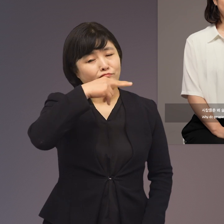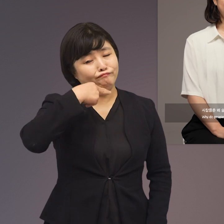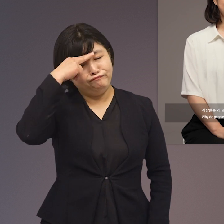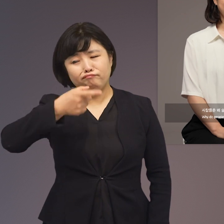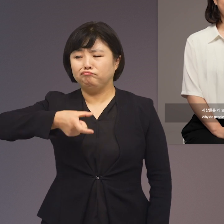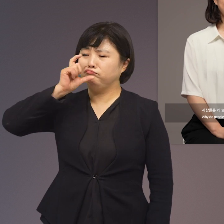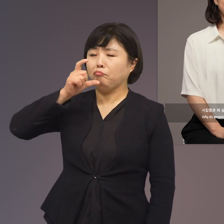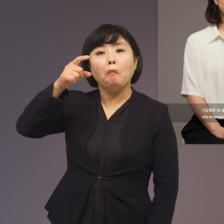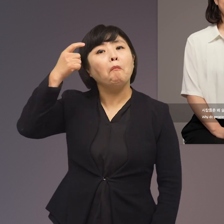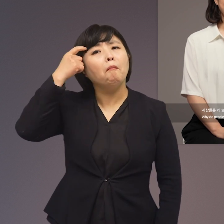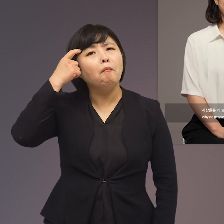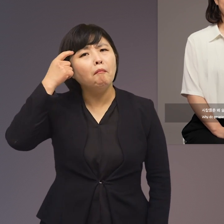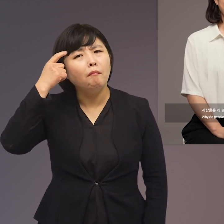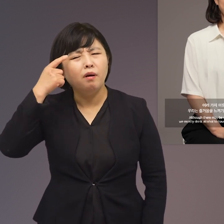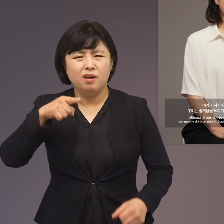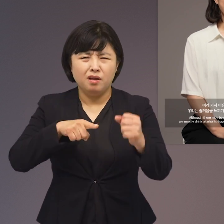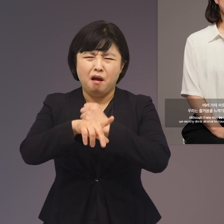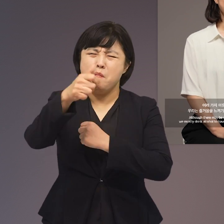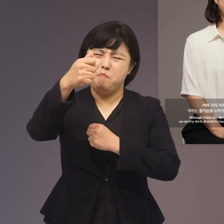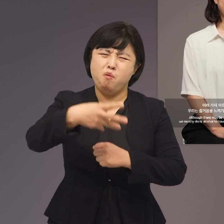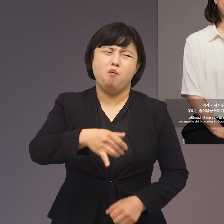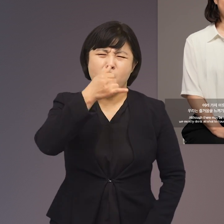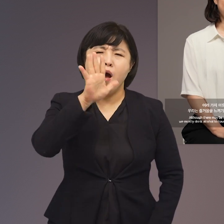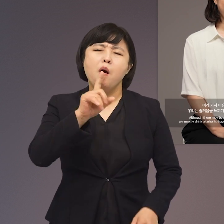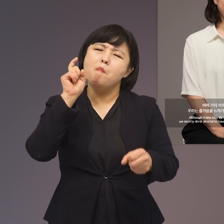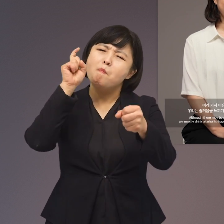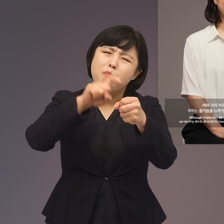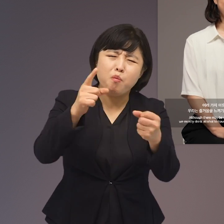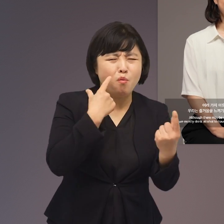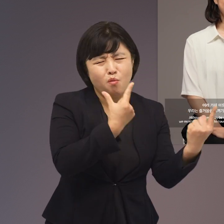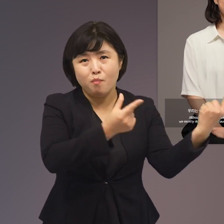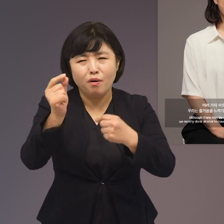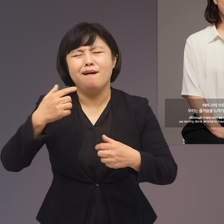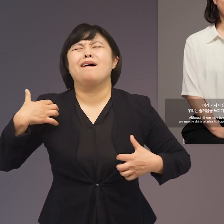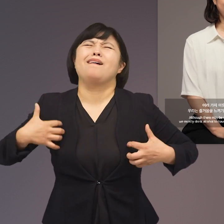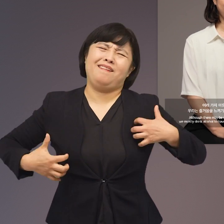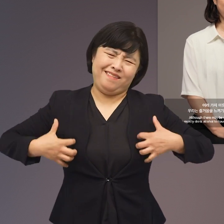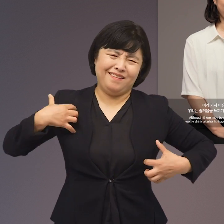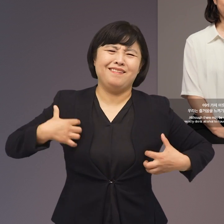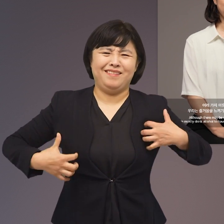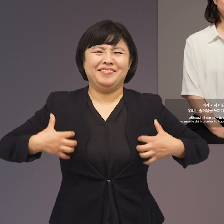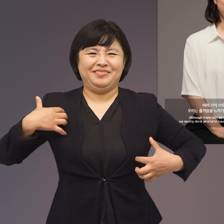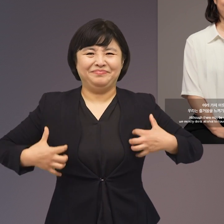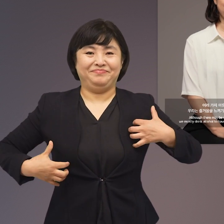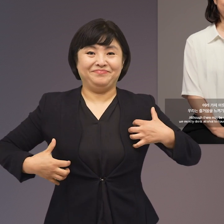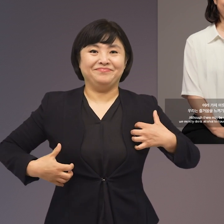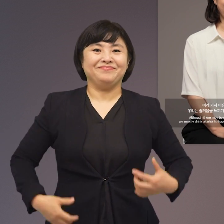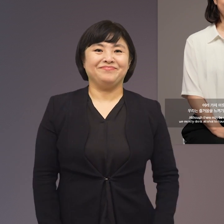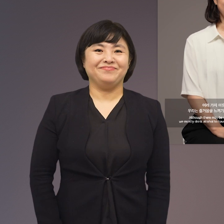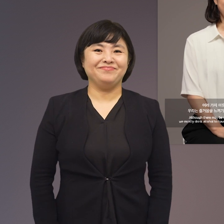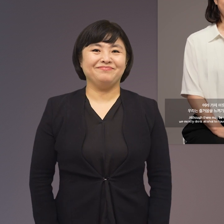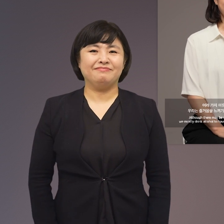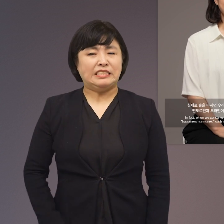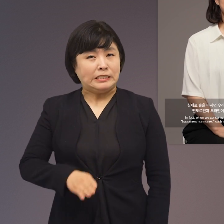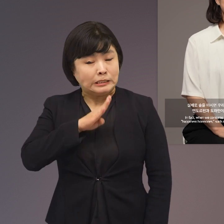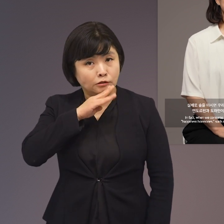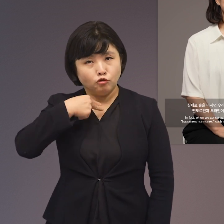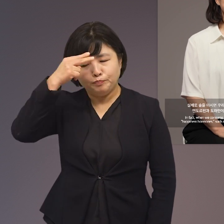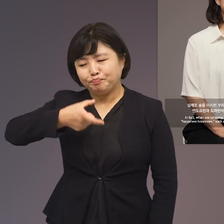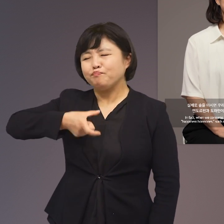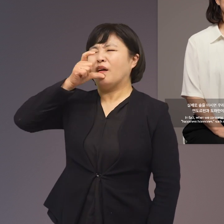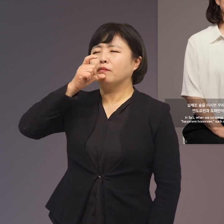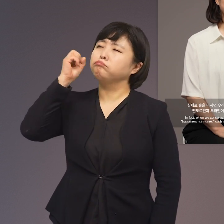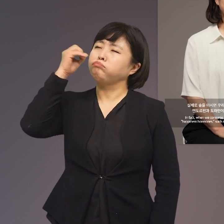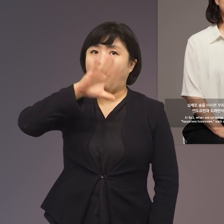사람들은 왜 술을 마실까요? 여러 가지 이유가 있겠지만 우리는 즐거움을 느끼기 위해서 술을 마십니다. 실제로